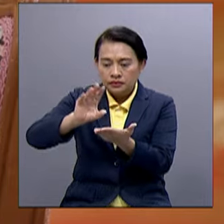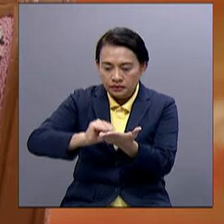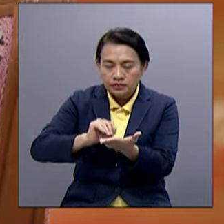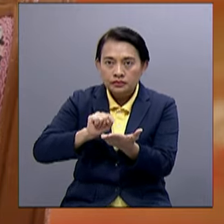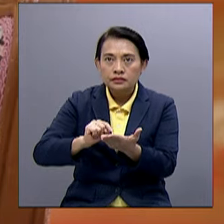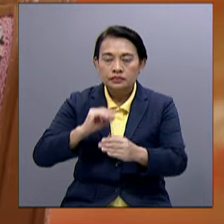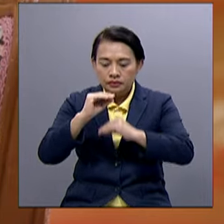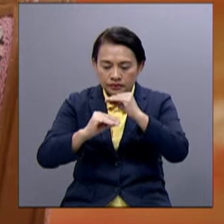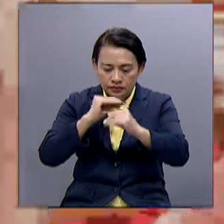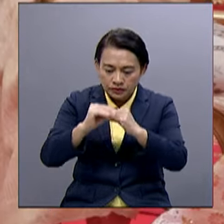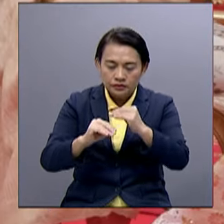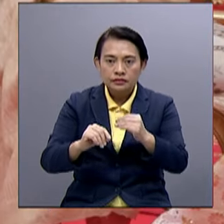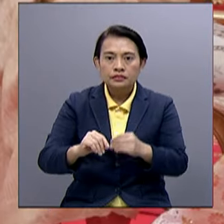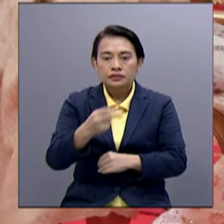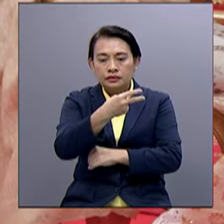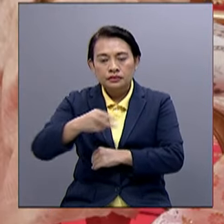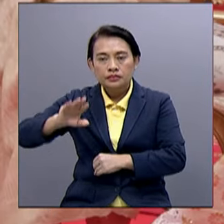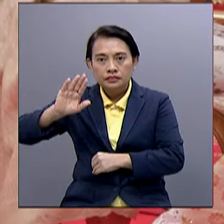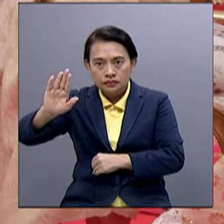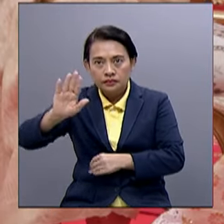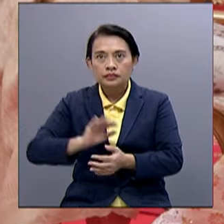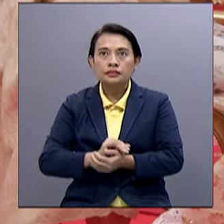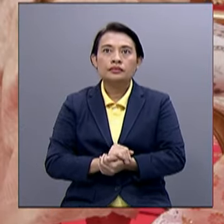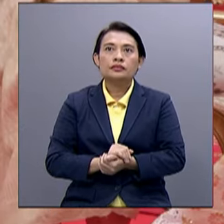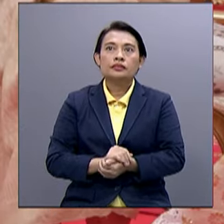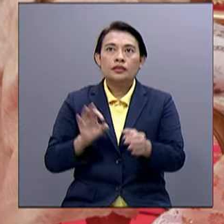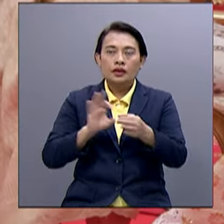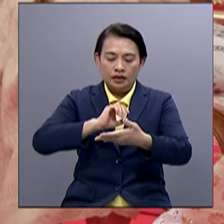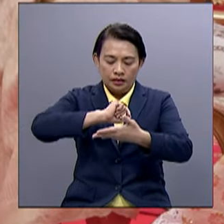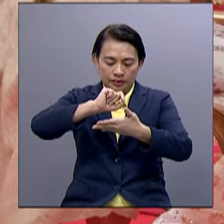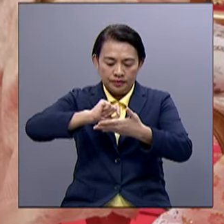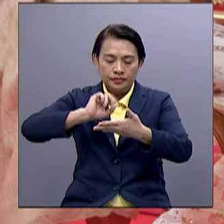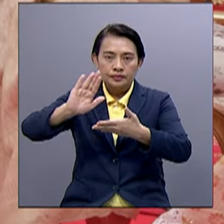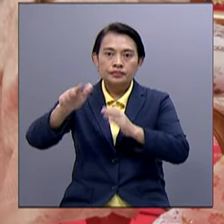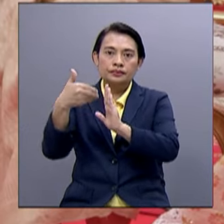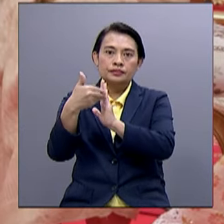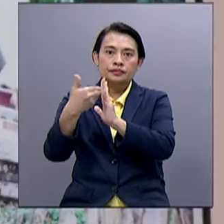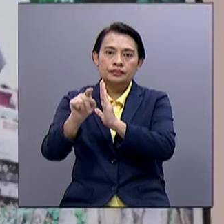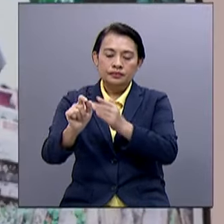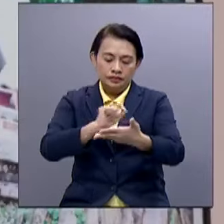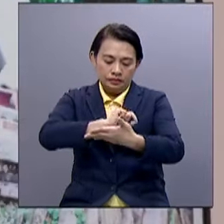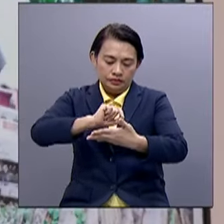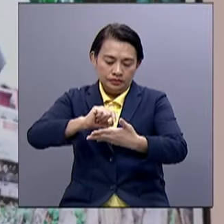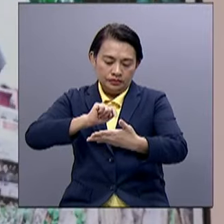ปราและภาษาท้องถิ่นหรือการใช้อักษรทำอีสานในคัมภีร์ค่ะ